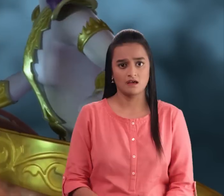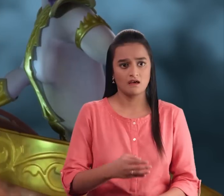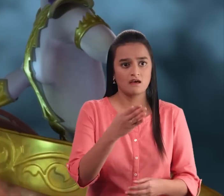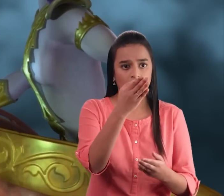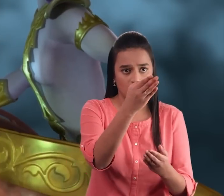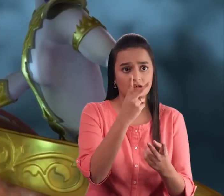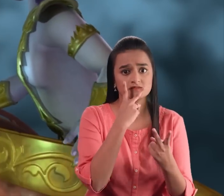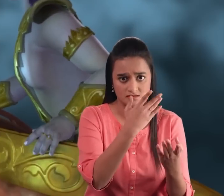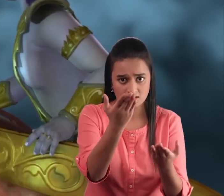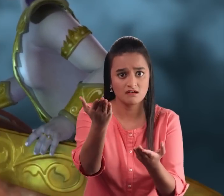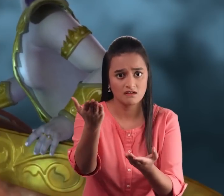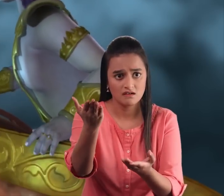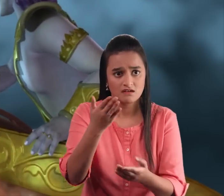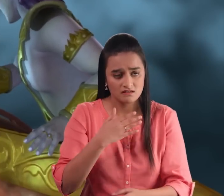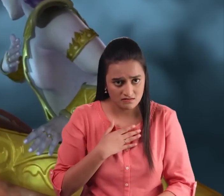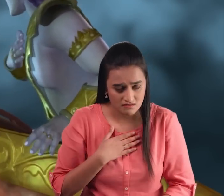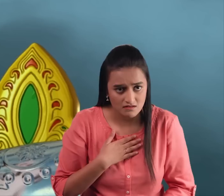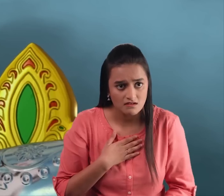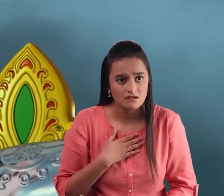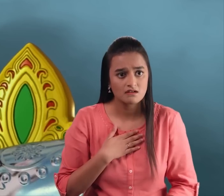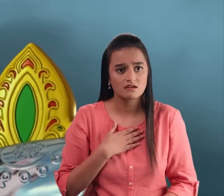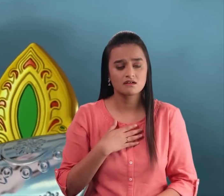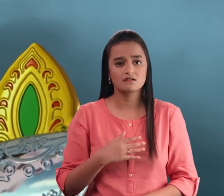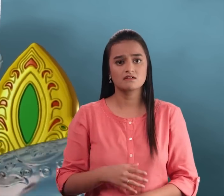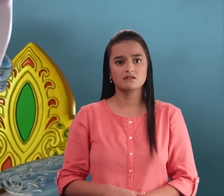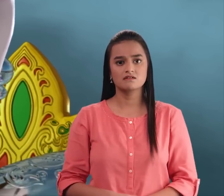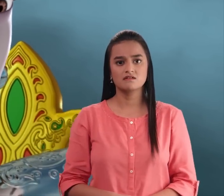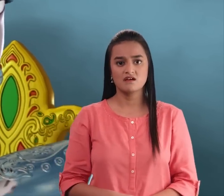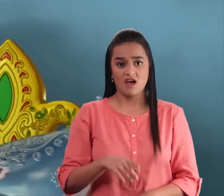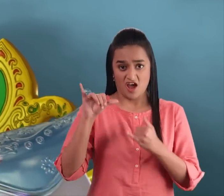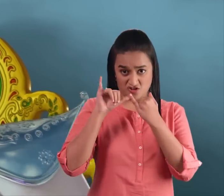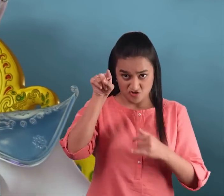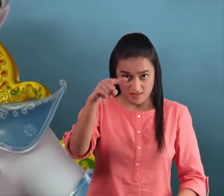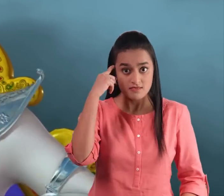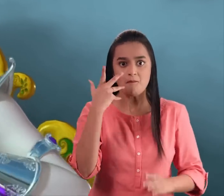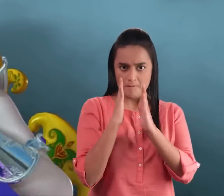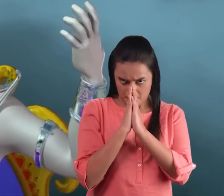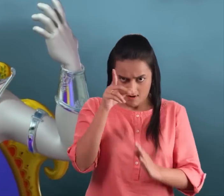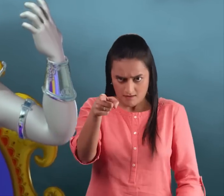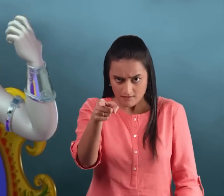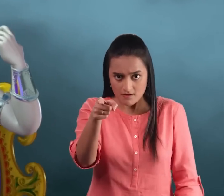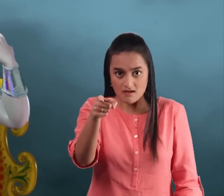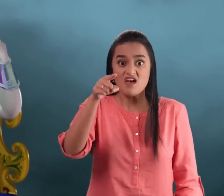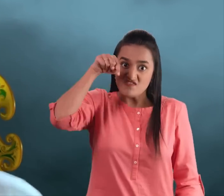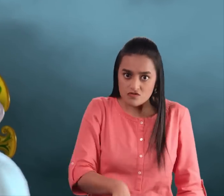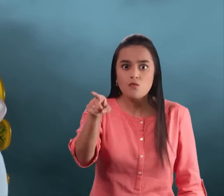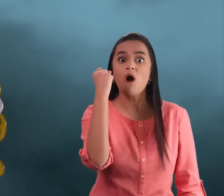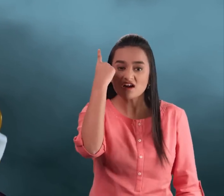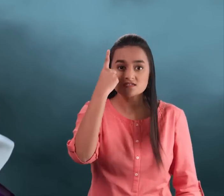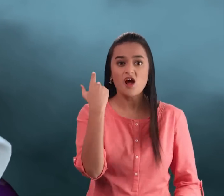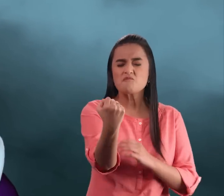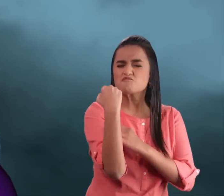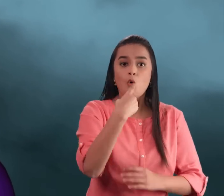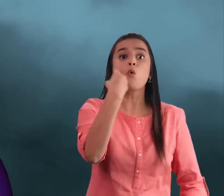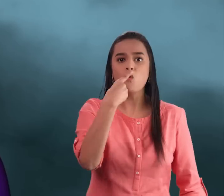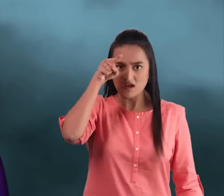आप स्वयं ही देख लीजिए देवराज। यदि कृष्ण अपने आप को भगवान समझता है तो अब वो ये जान